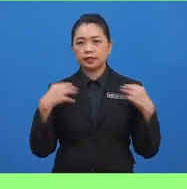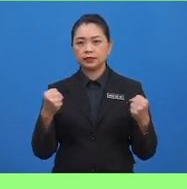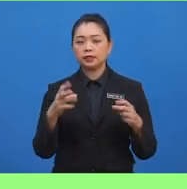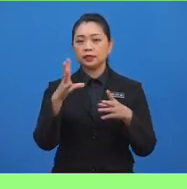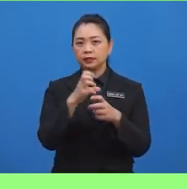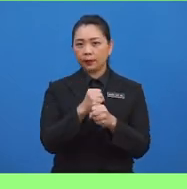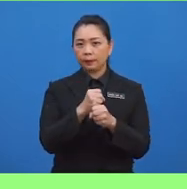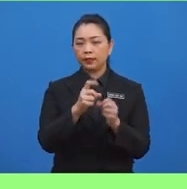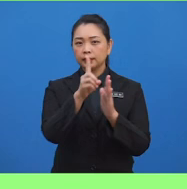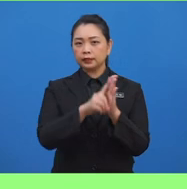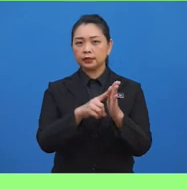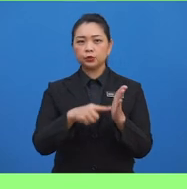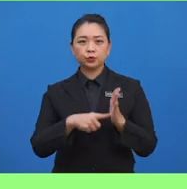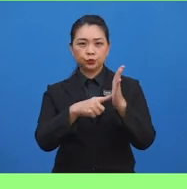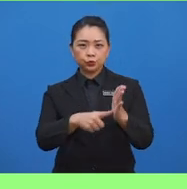diselamatkan